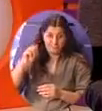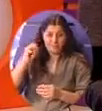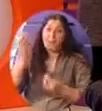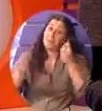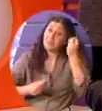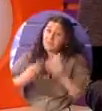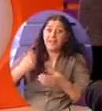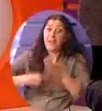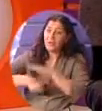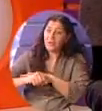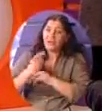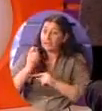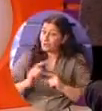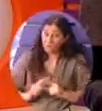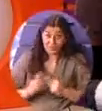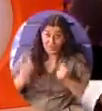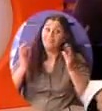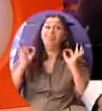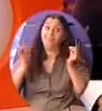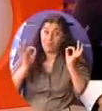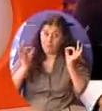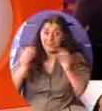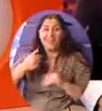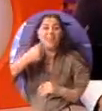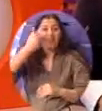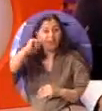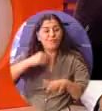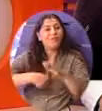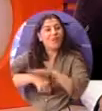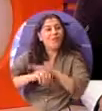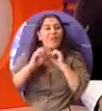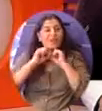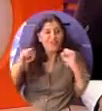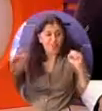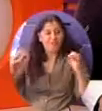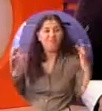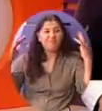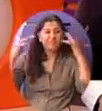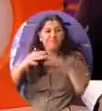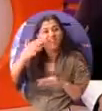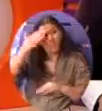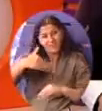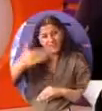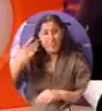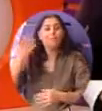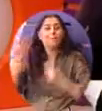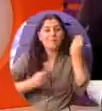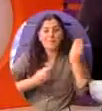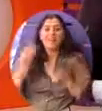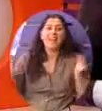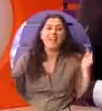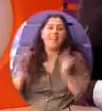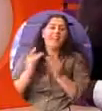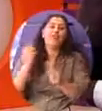כדורגל קצת שונה ומאוד מיוחד. אם יש באצטדיון הכדורגל באשקלון, התקבצו להם סלבריטאים למשחק ראווה נגד